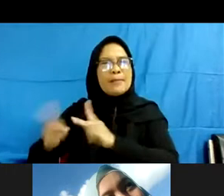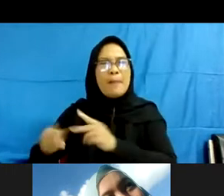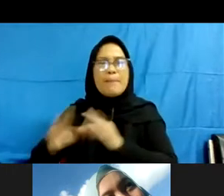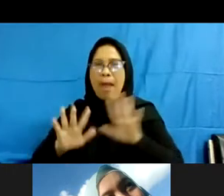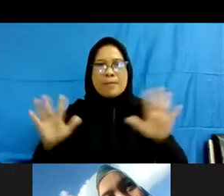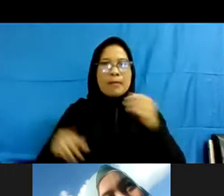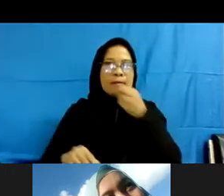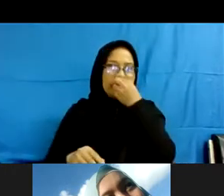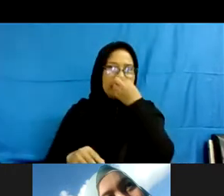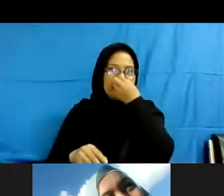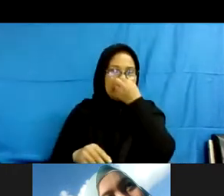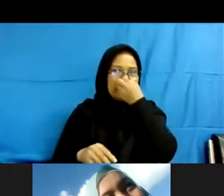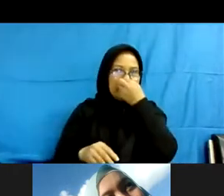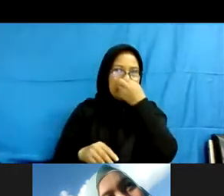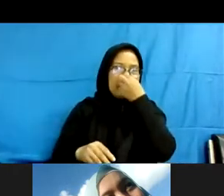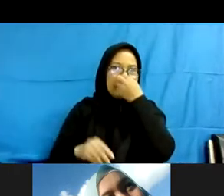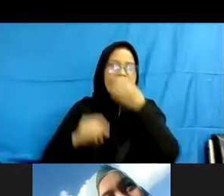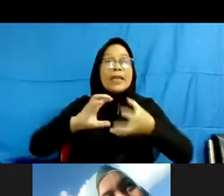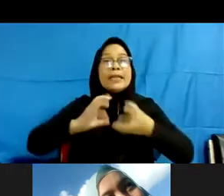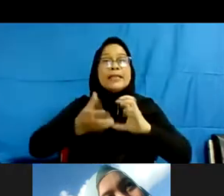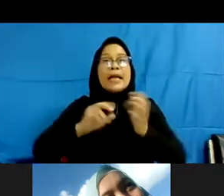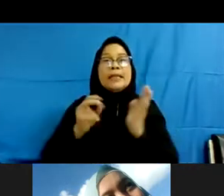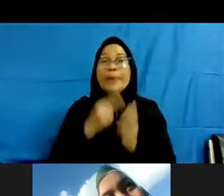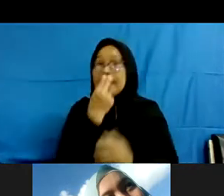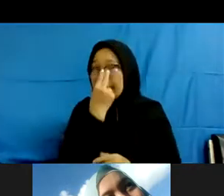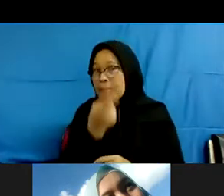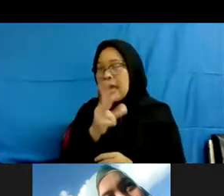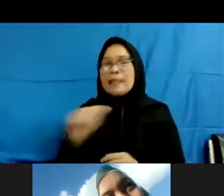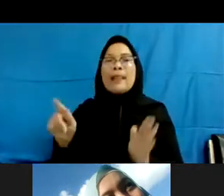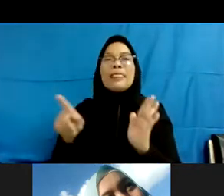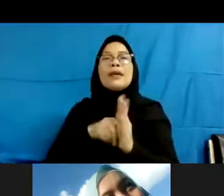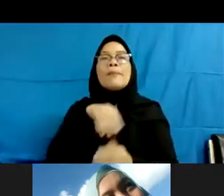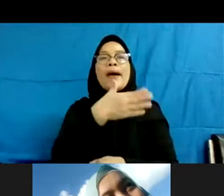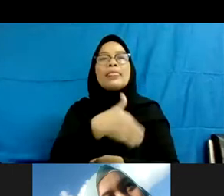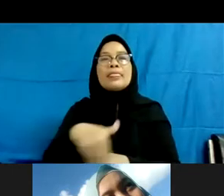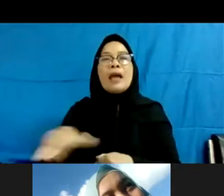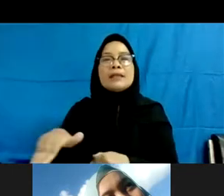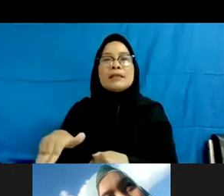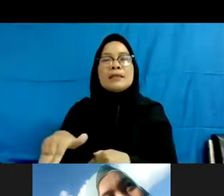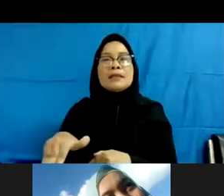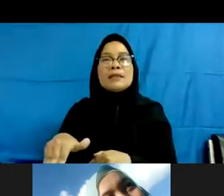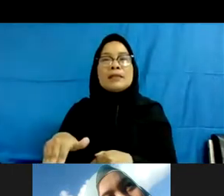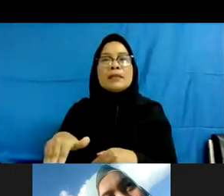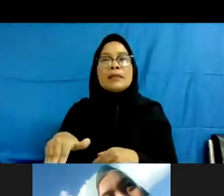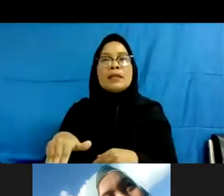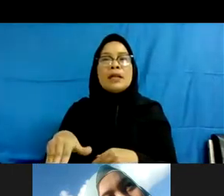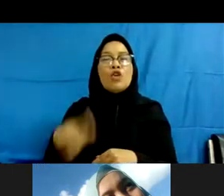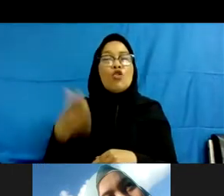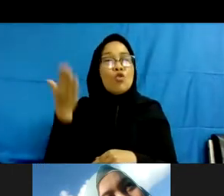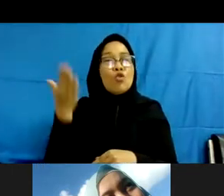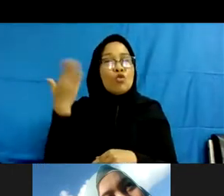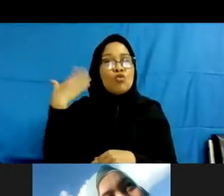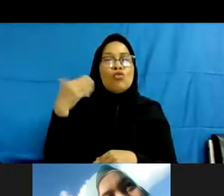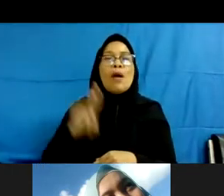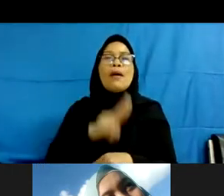jadi dan penglihatannya itu terbatas banget, jadi waktu itu kayak pakai kacamata itu plus 20,